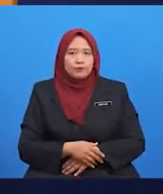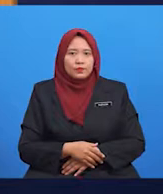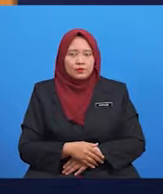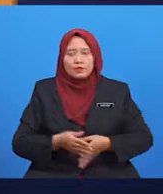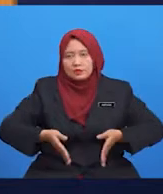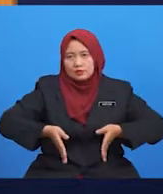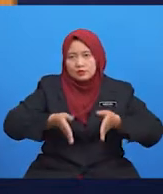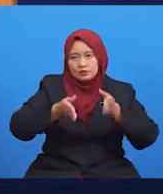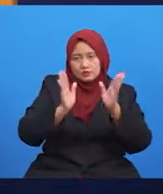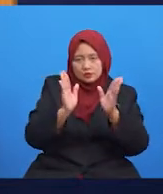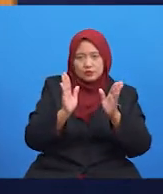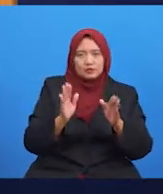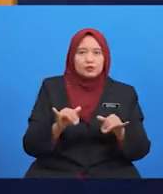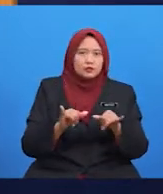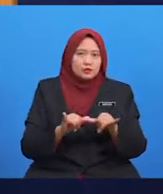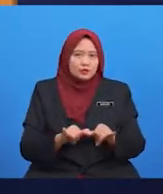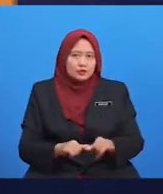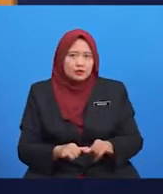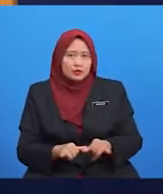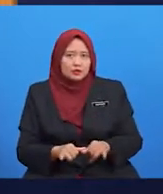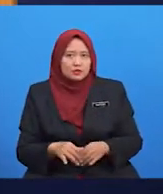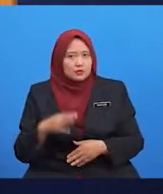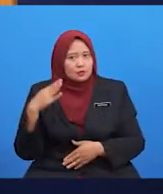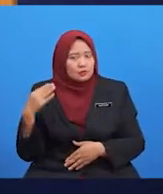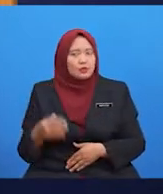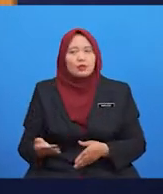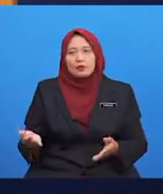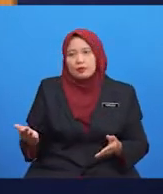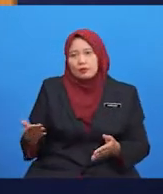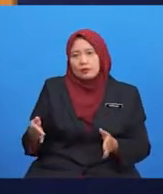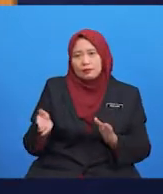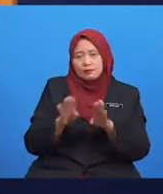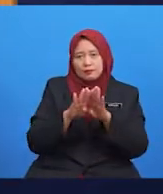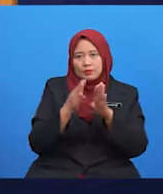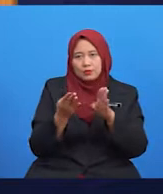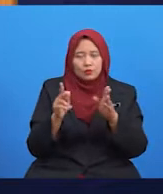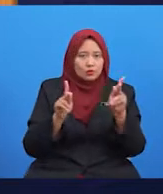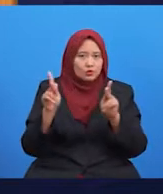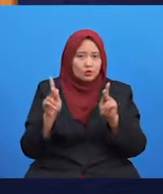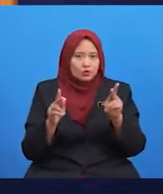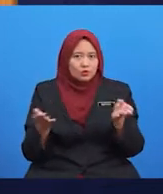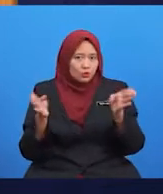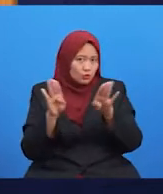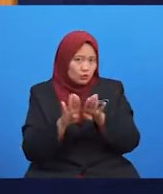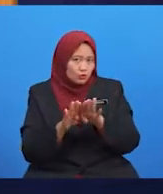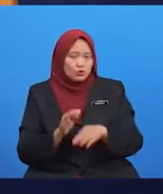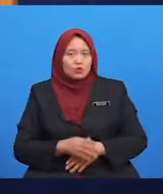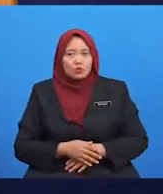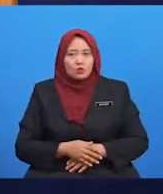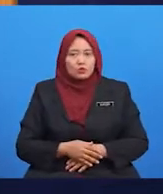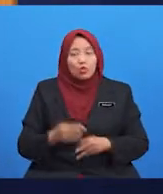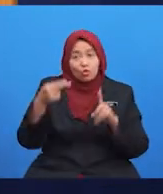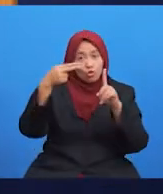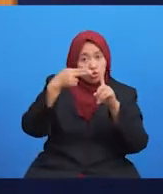jalan tinggal sepi, pintu keretaku tertutup. Huruf T diulang sebanyak